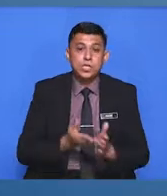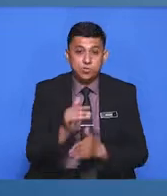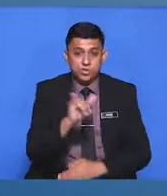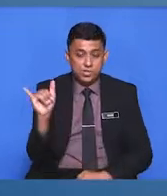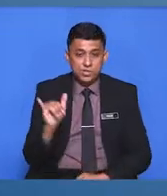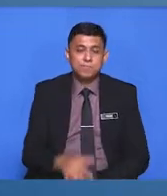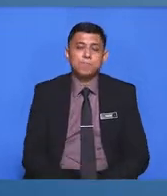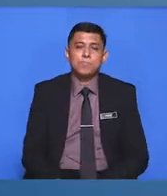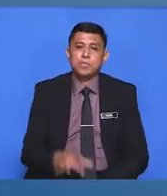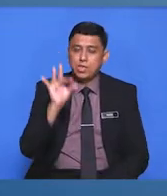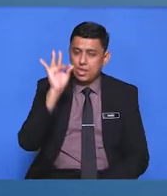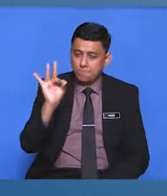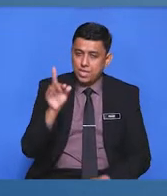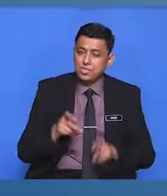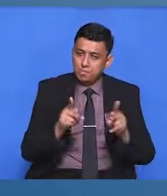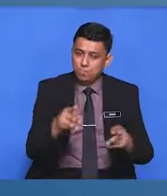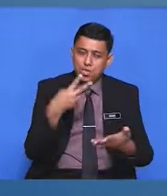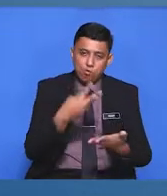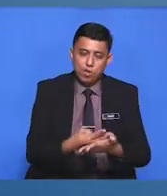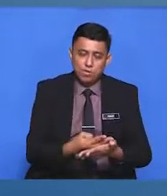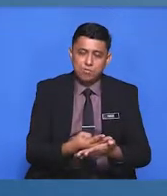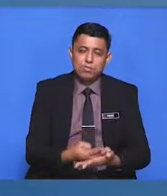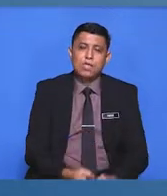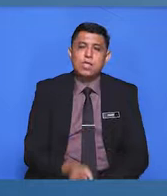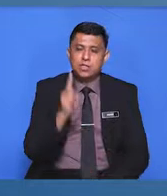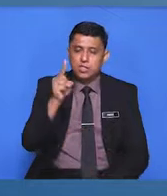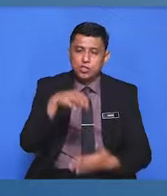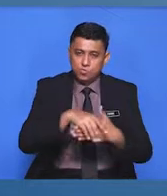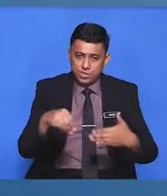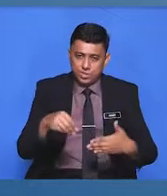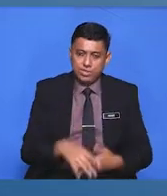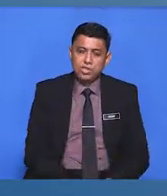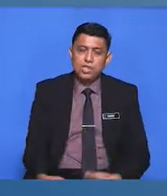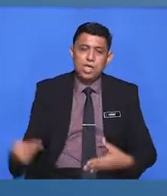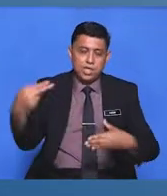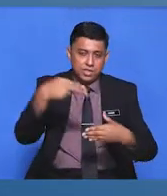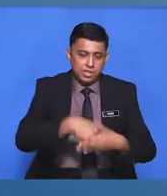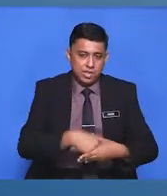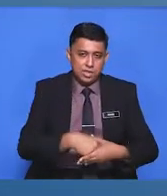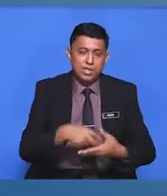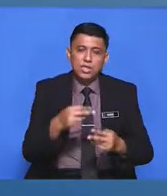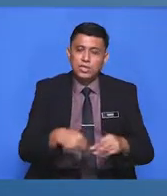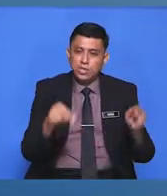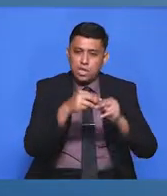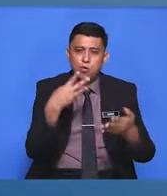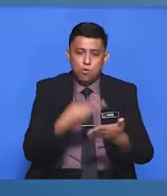Seterusnya, 8 keping wang kertas RM1 juga akan menghasilkan nilai wang